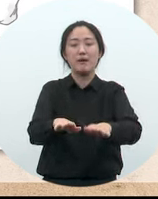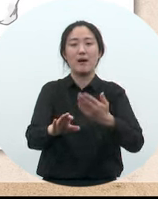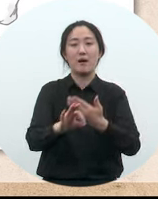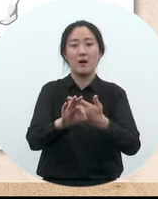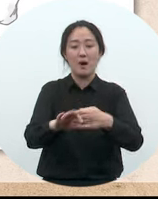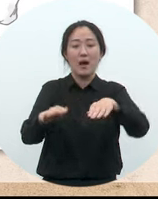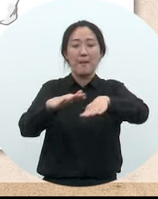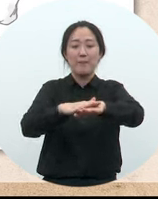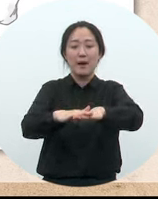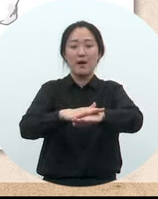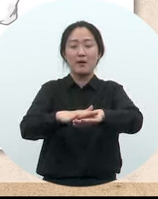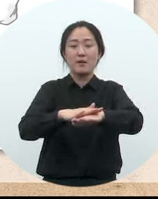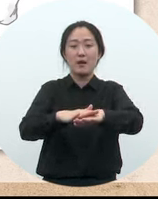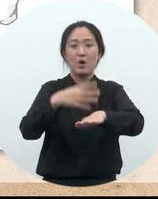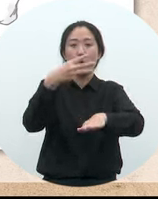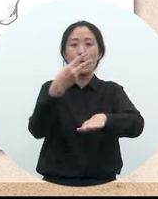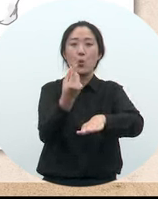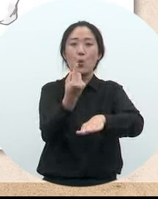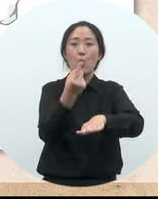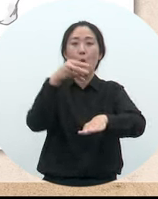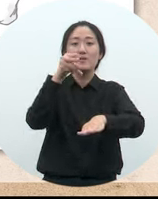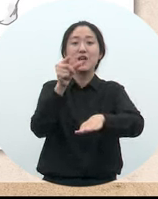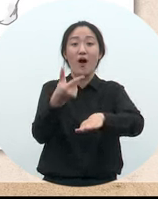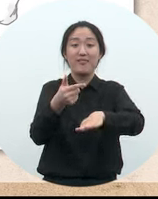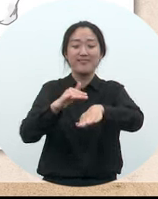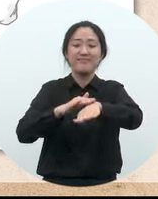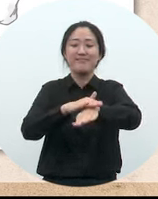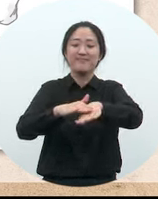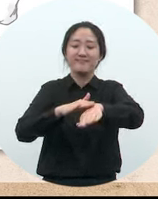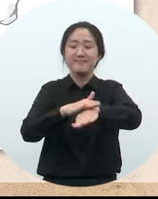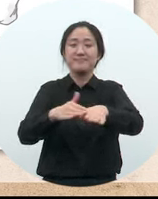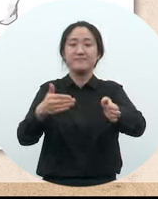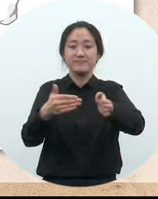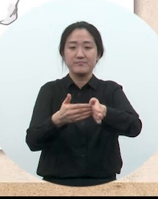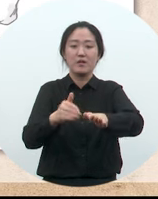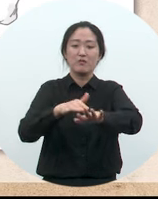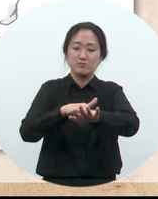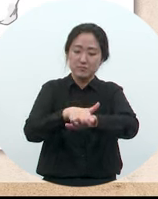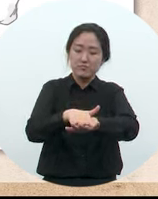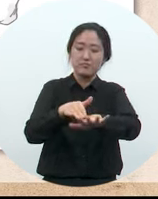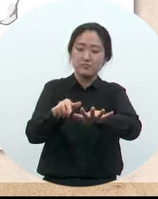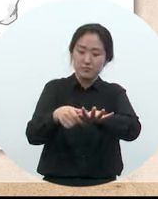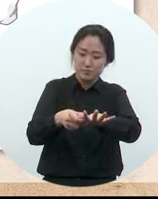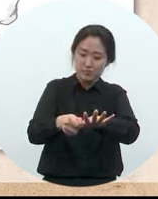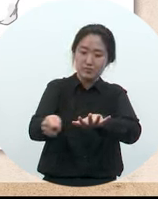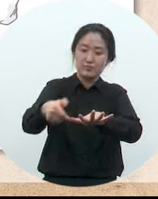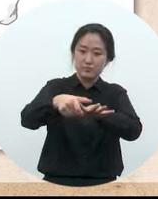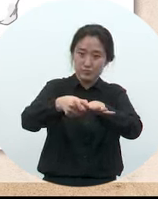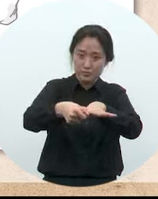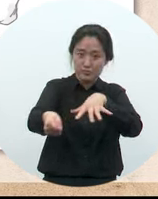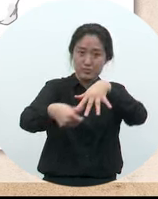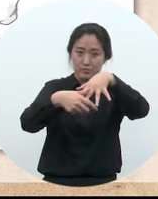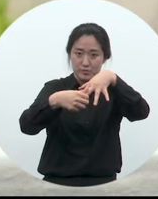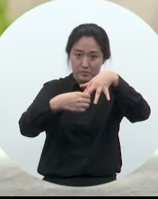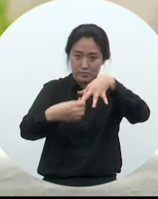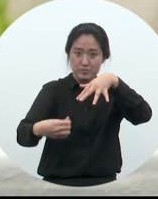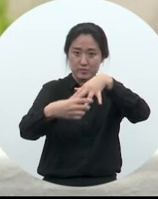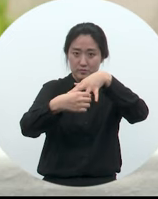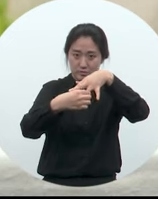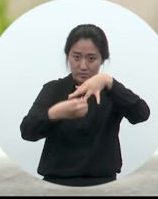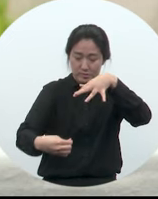놓고 발등에다 이제 로션을 바르고 발등 마사지를 해주고요. 발가락을 하나씩 이렇게 뽑아주는